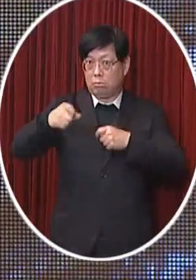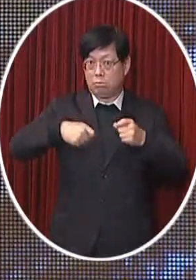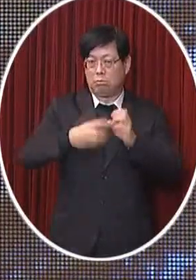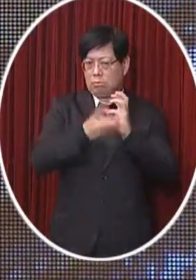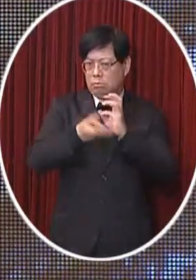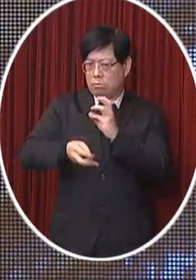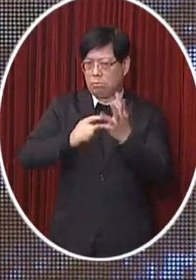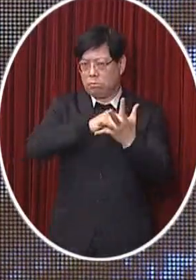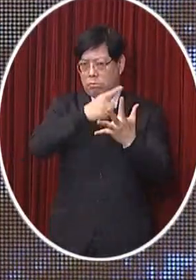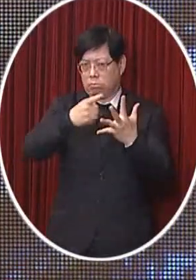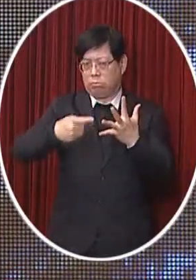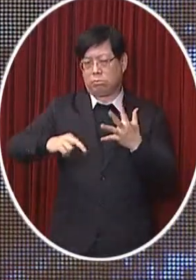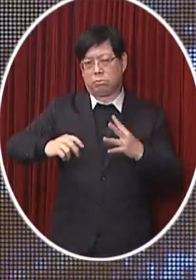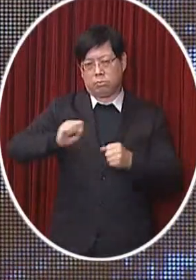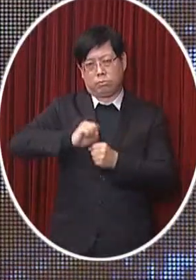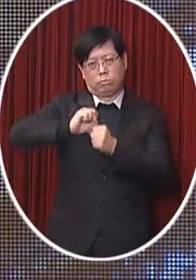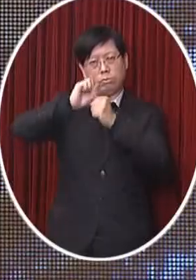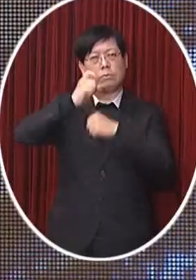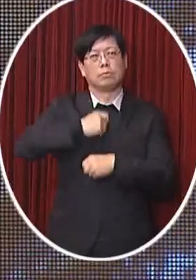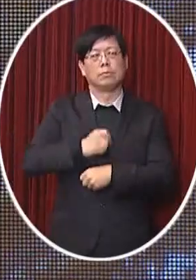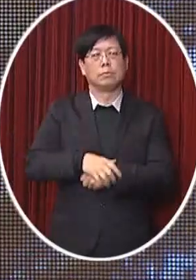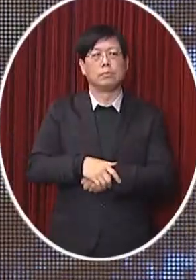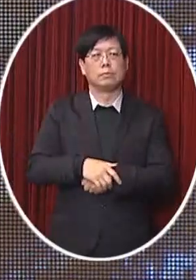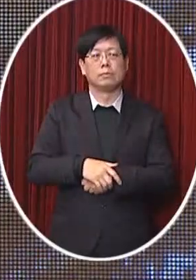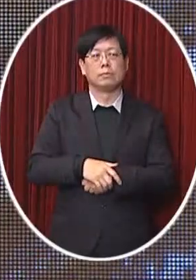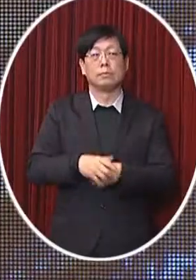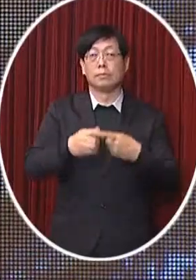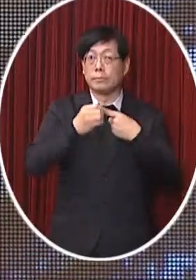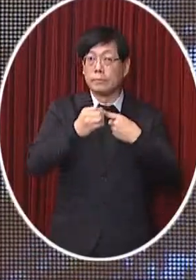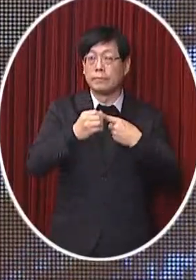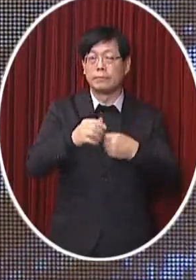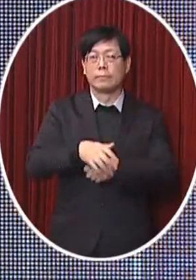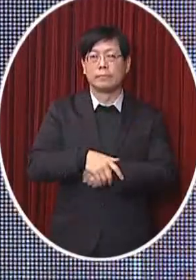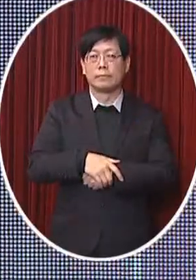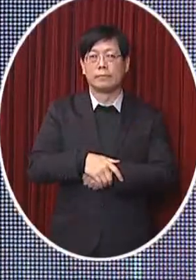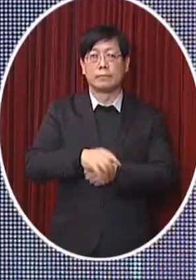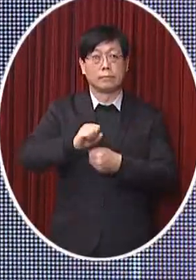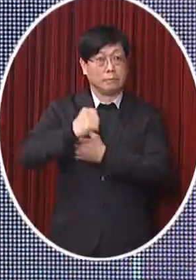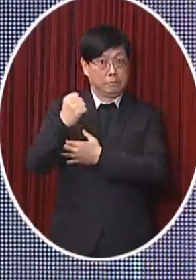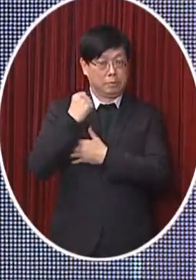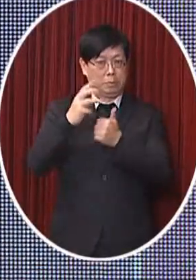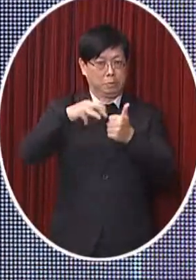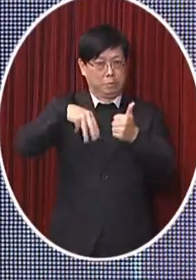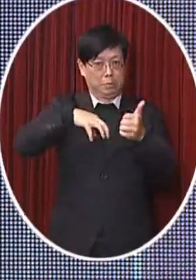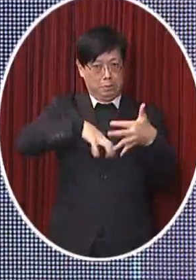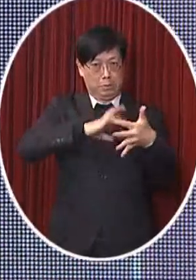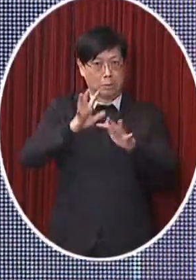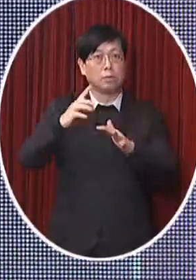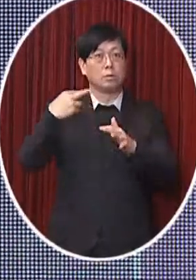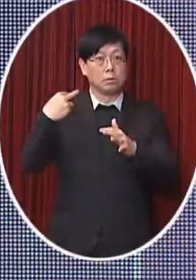以下的调整跟强化的作业。第一，强